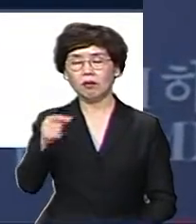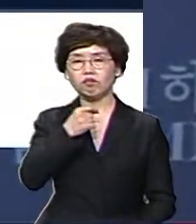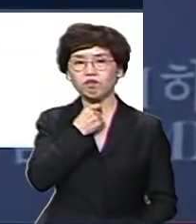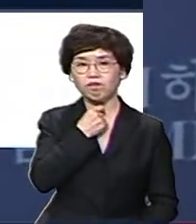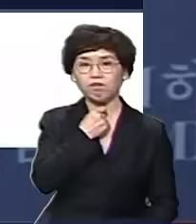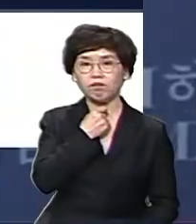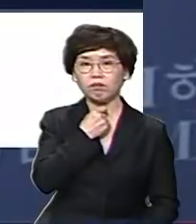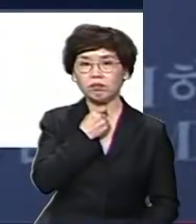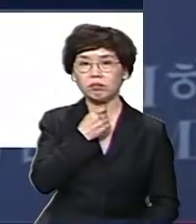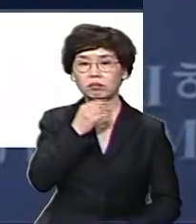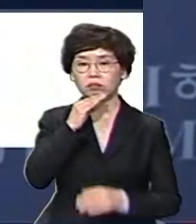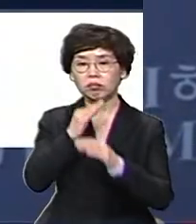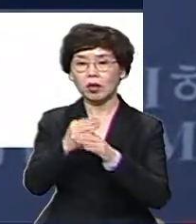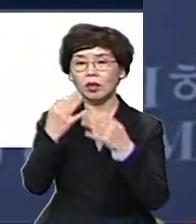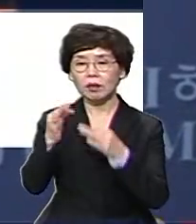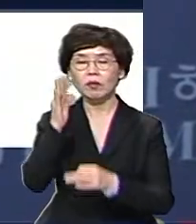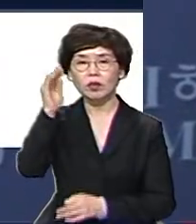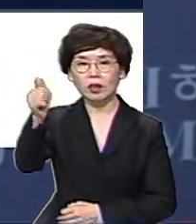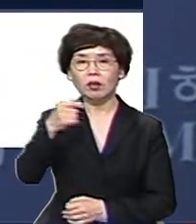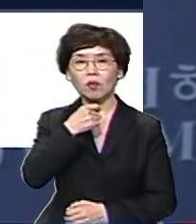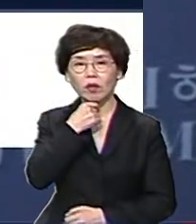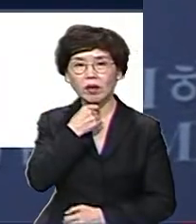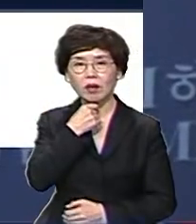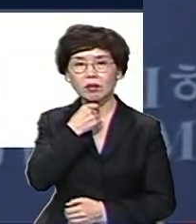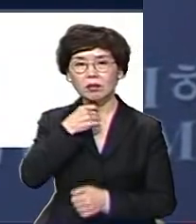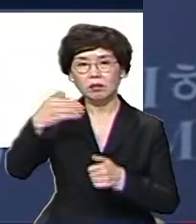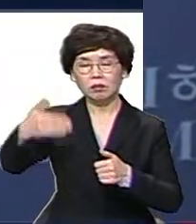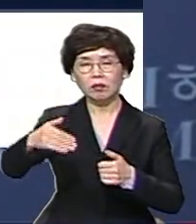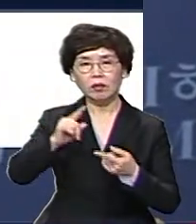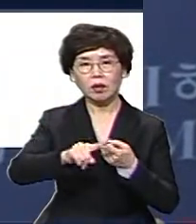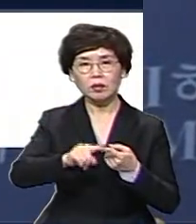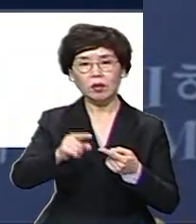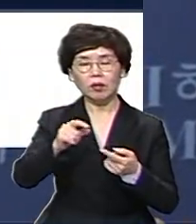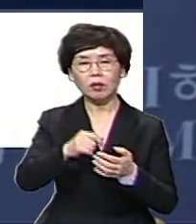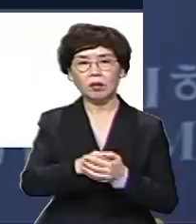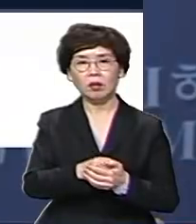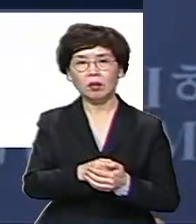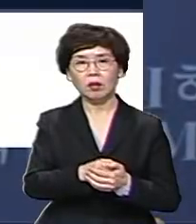현재로서는 갭이 있기 때문에 그가 원하는 거